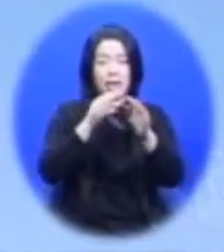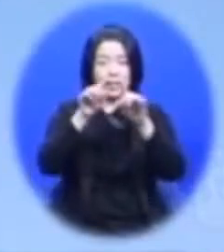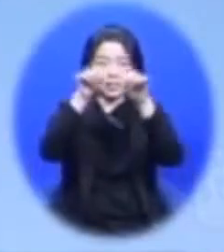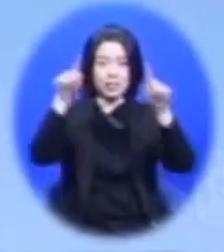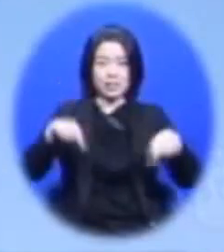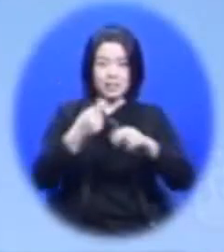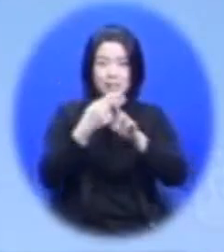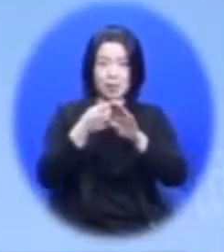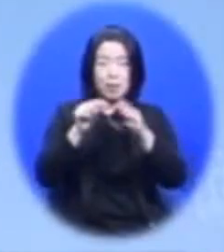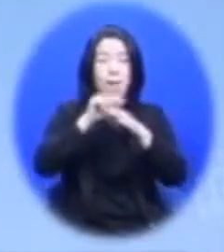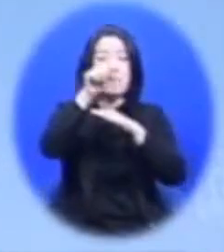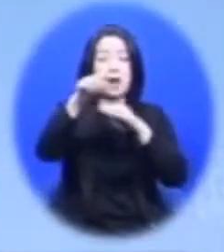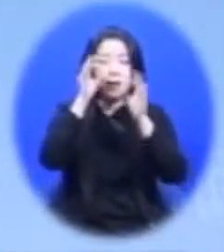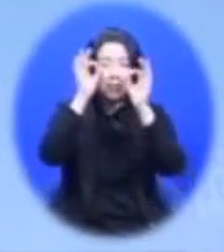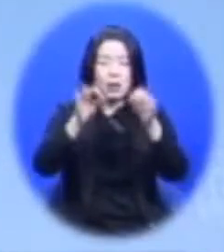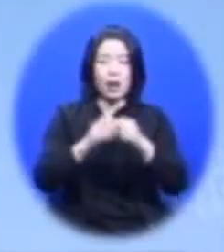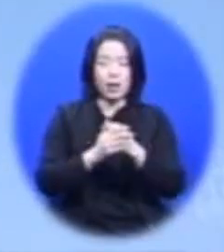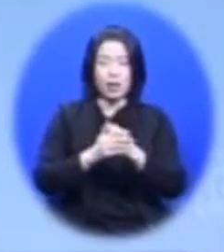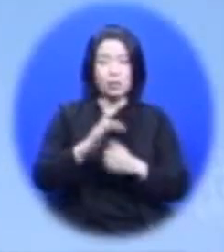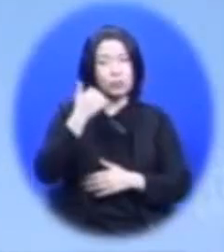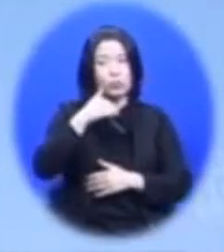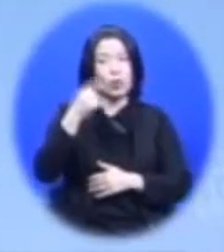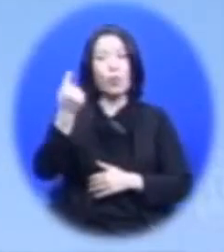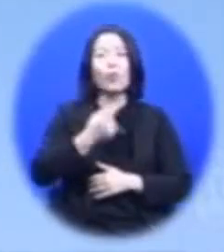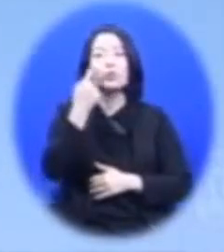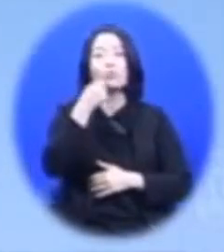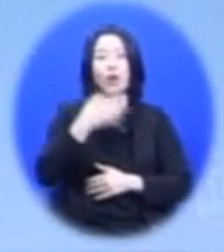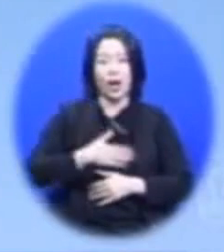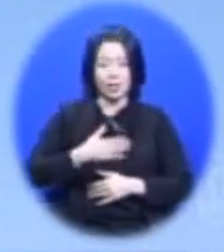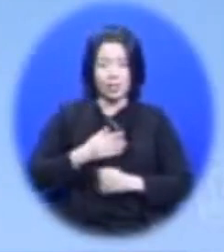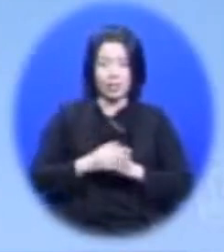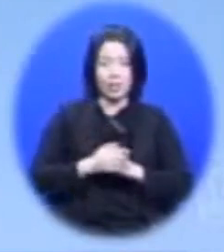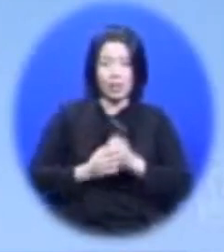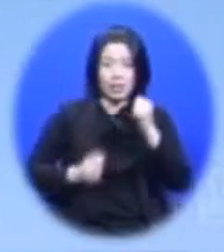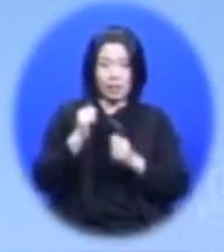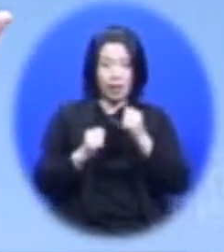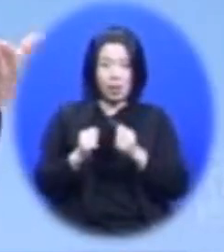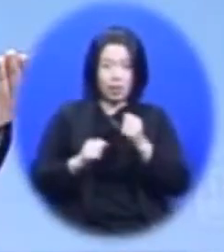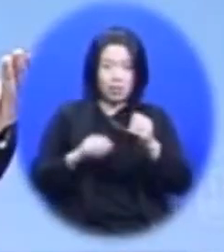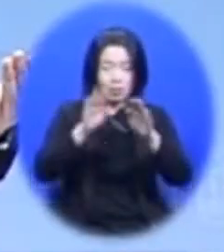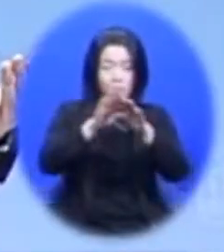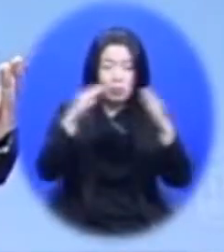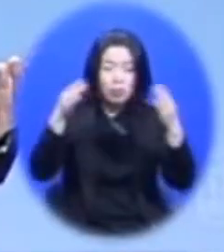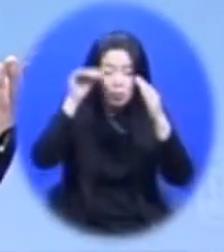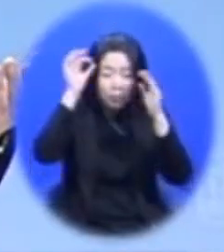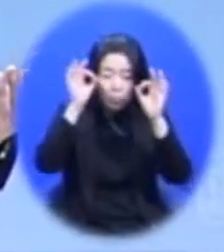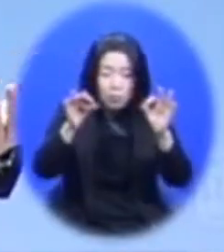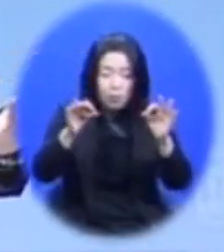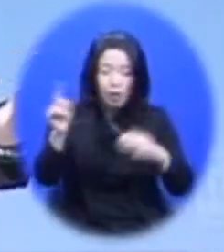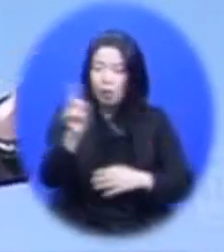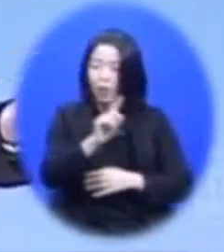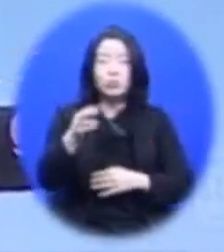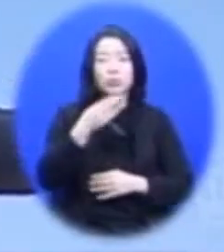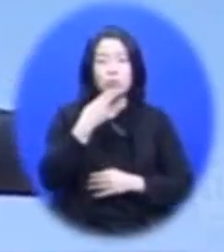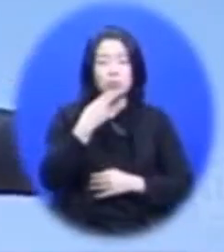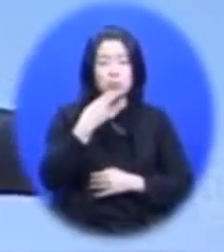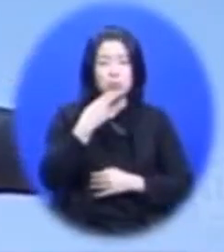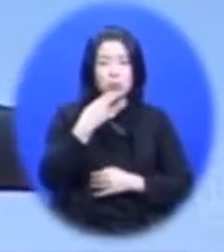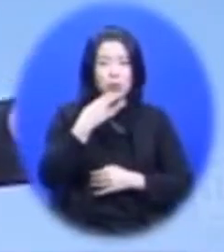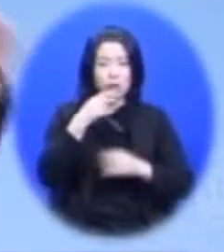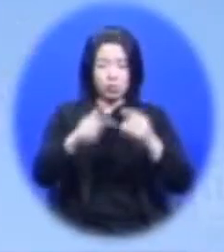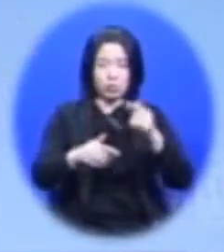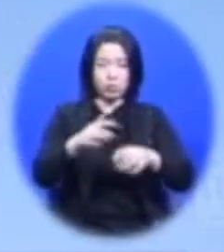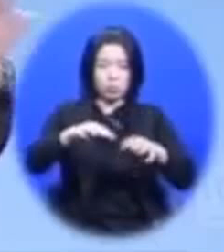내다봐. 누가 온 줄 알았어요. 달려가서 내다보니까 아무도 없어요. 정원에 나무들만